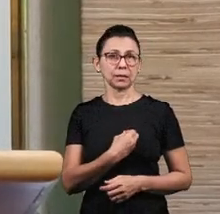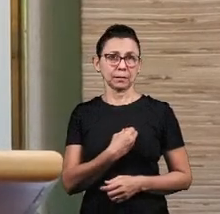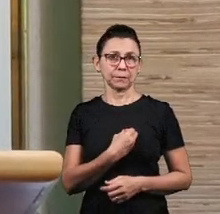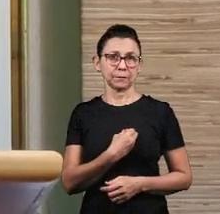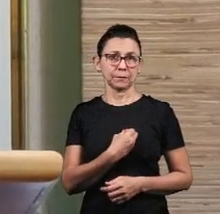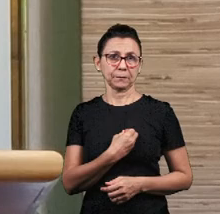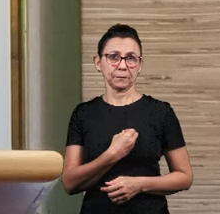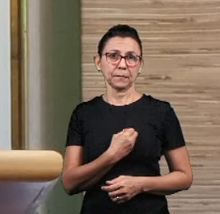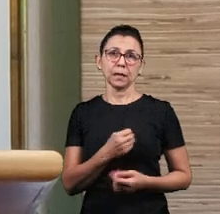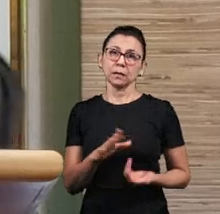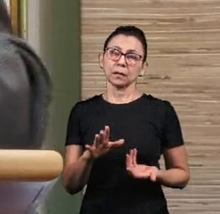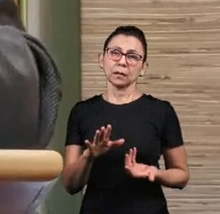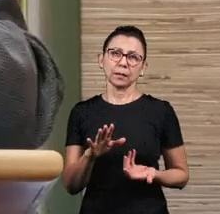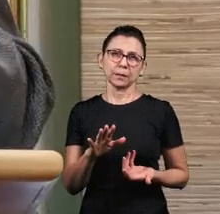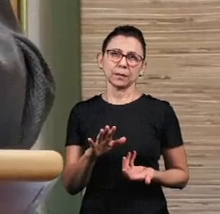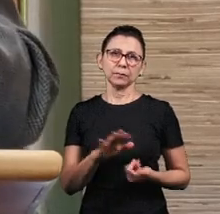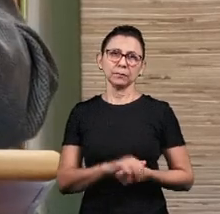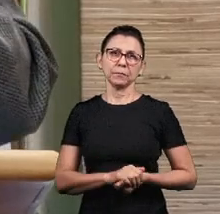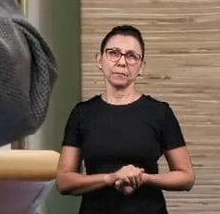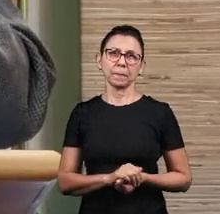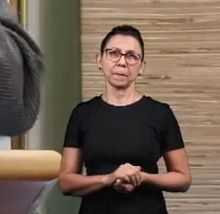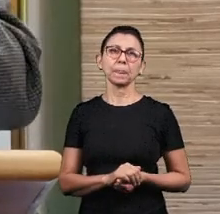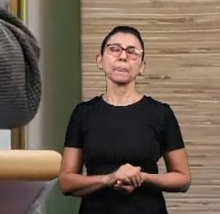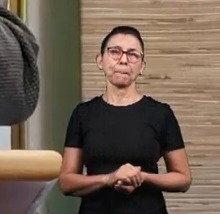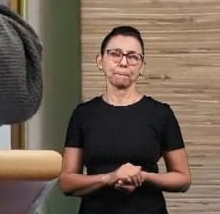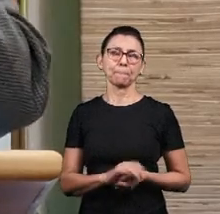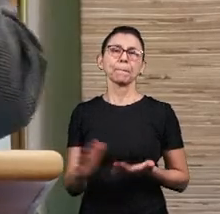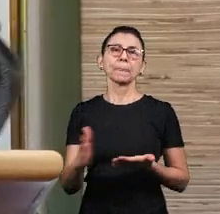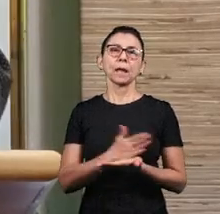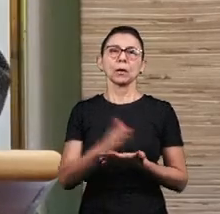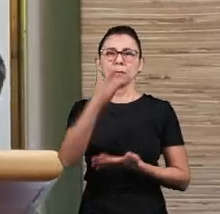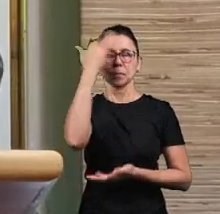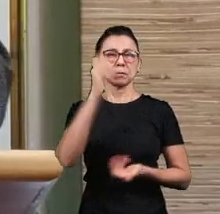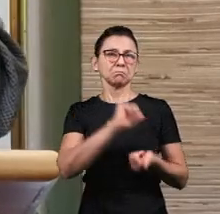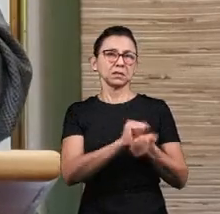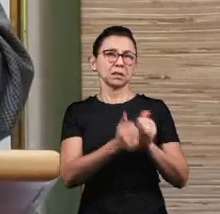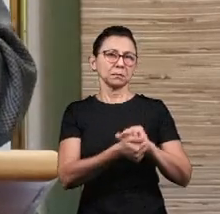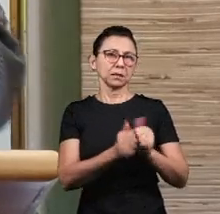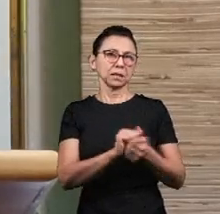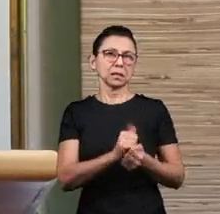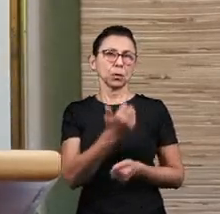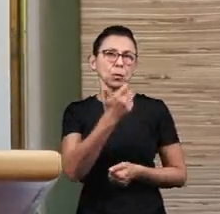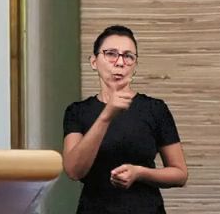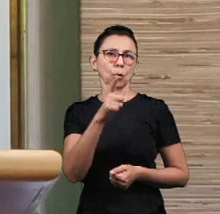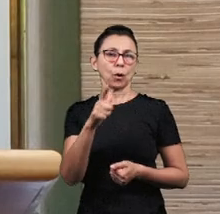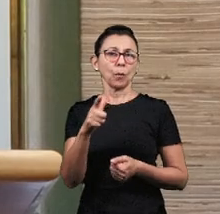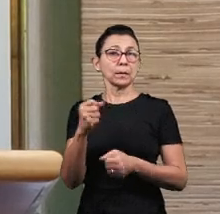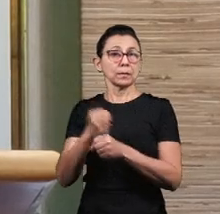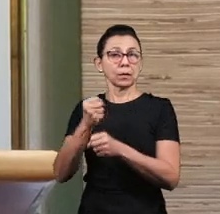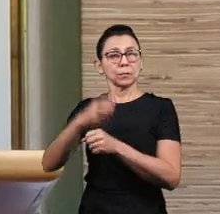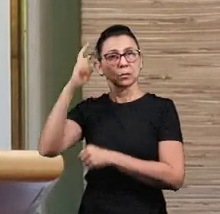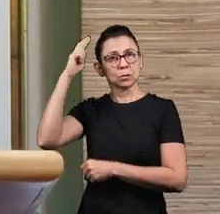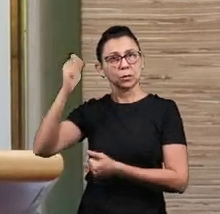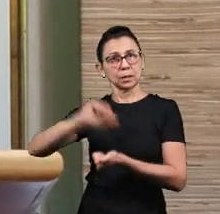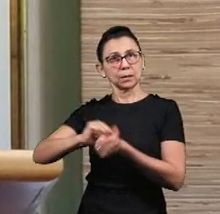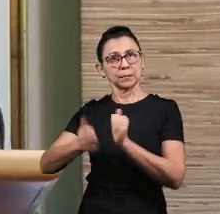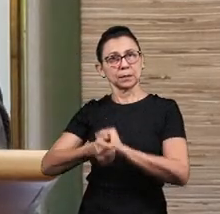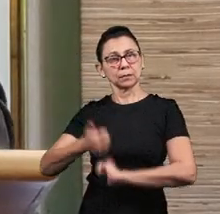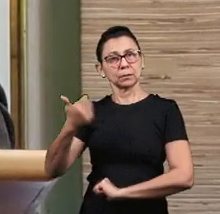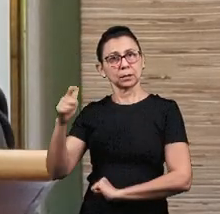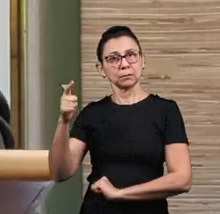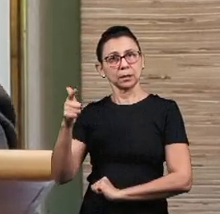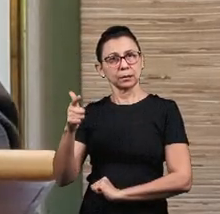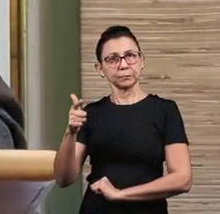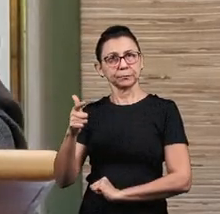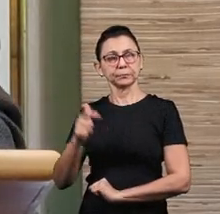d'adaptation. Donc, nous avons une direction, nous allons continuer. Et Dieu, il nous bénit. Je vais dire une chose à